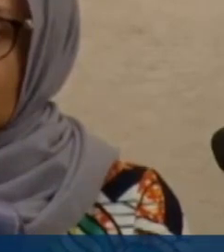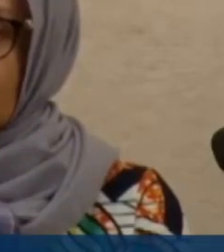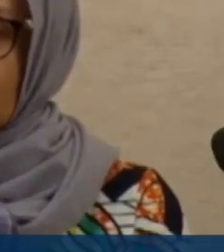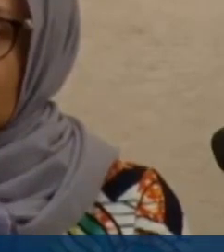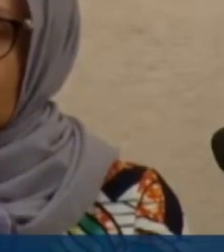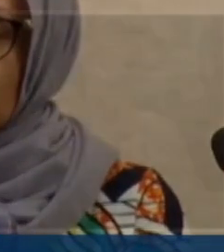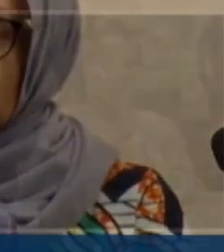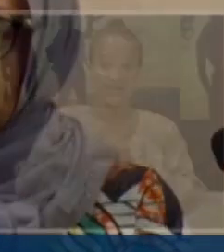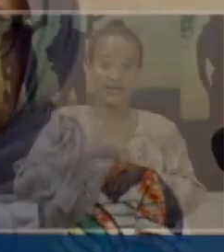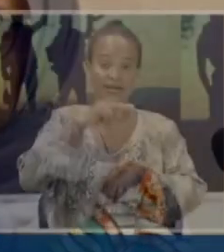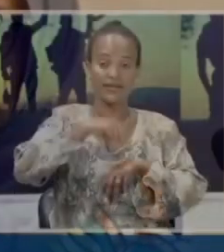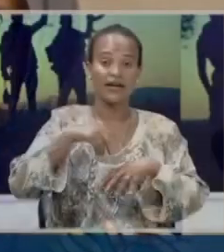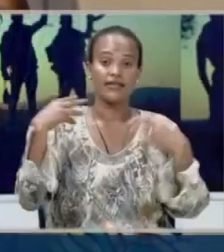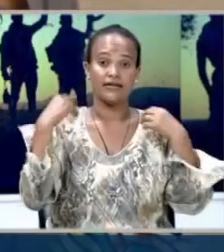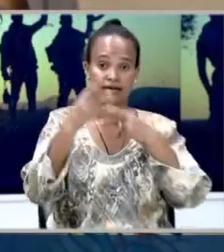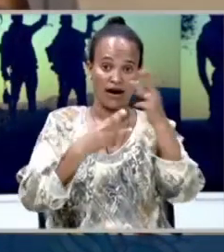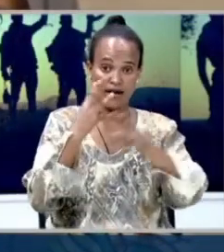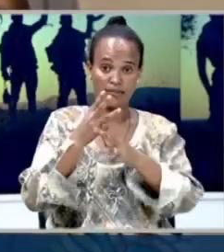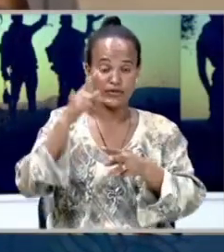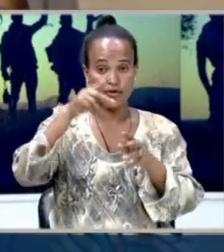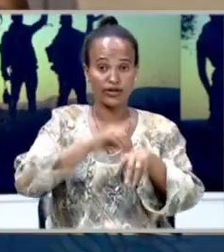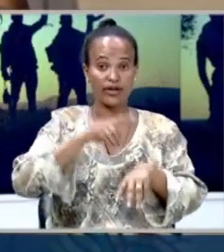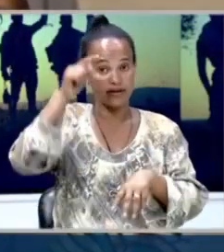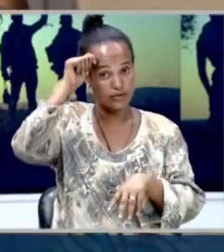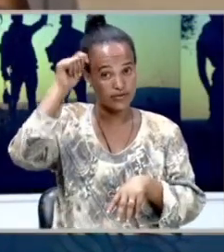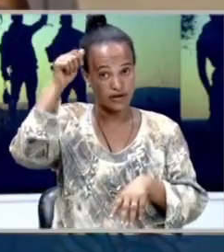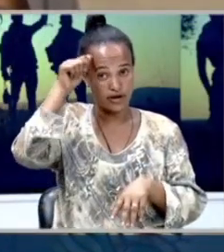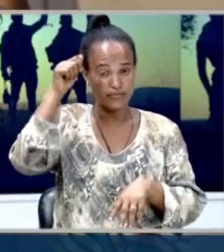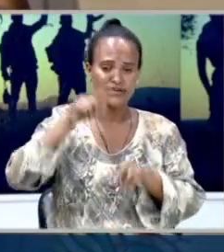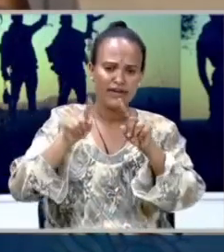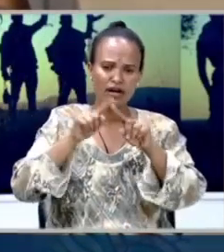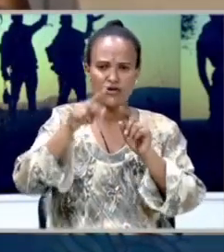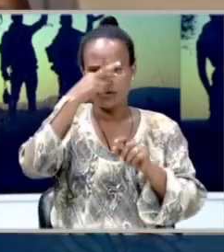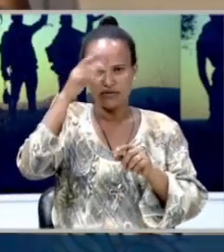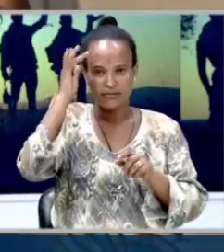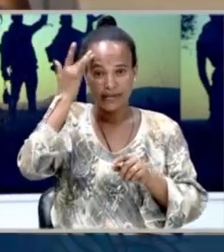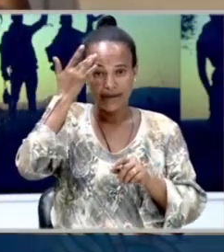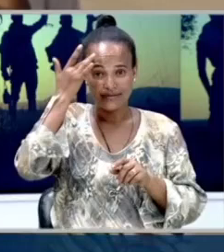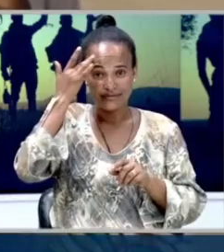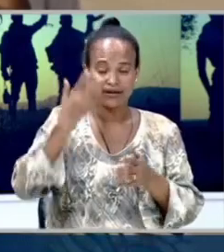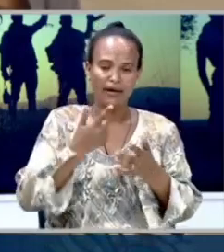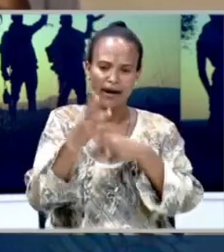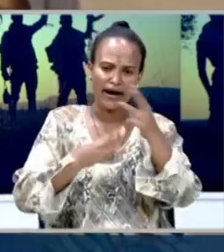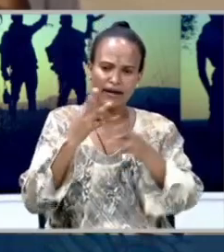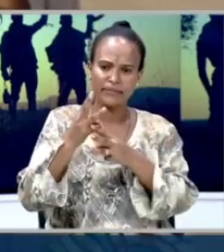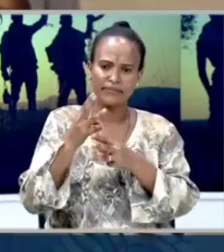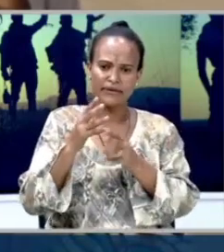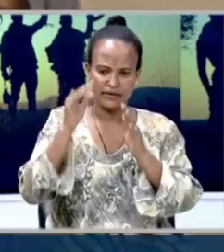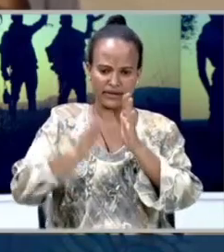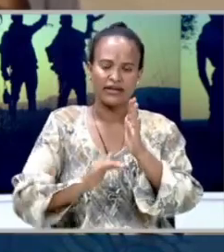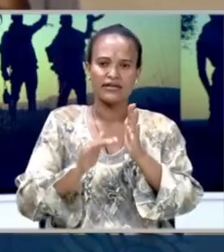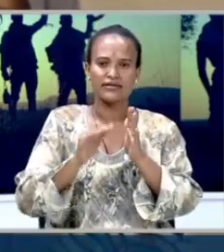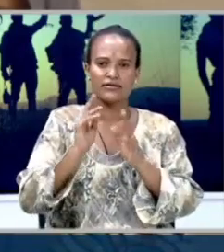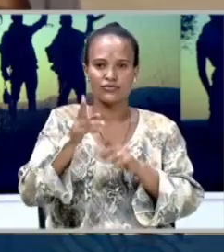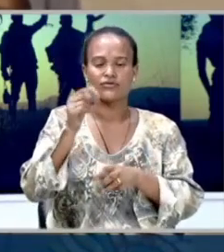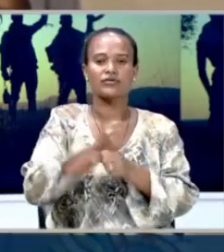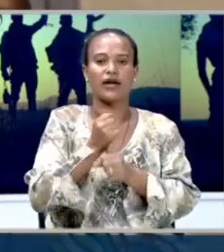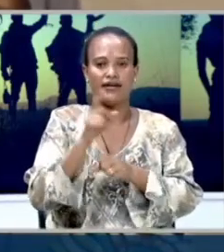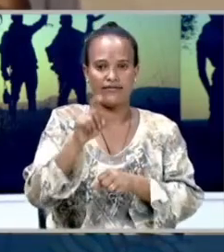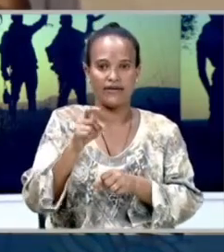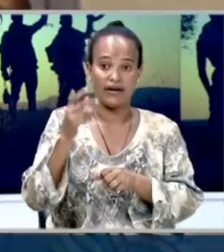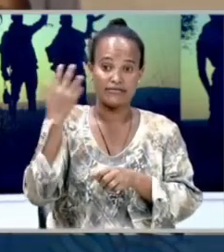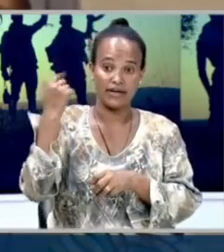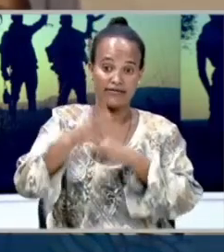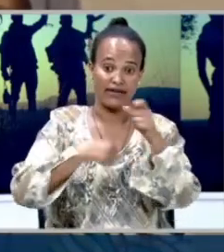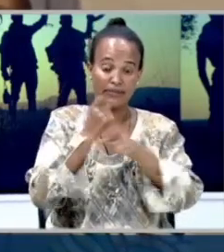ዋና ዳይሬክተር ትካል ጥዕና ዓለም ዶክተር ቴድሮስ ኣድሓኖም ዝተፈላለዩ ሕማማት ካብ ዓለም ንምንካይ ህፁፅ ስራሕ ከም ዘድሊ ገሊፆም ኣብ ዝሓለፉ ዓመታት ድማ